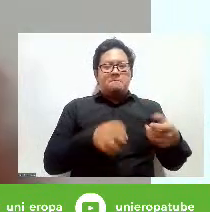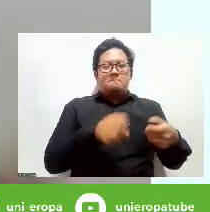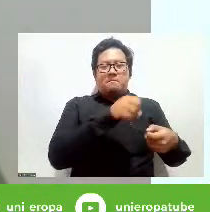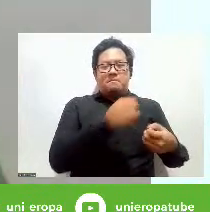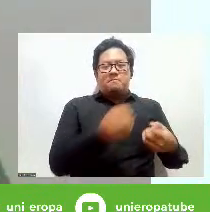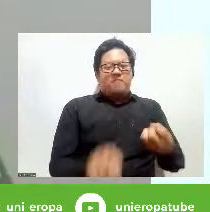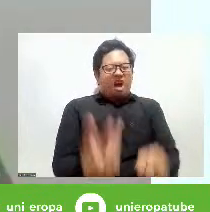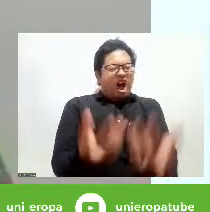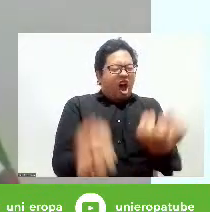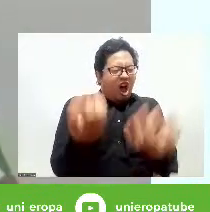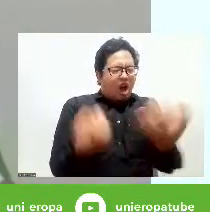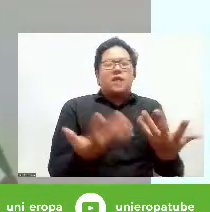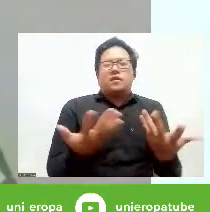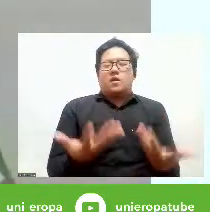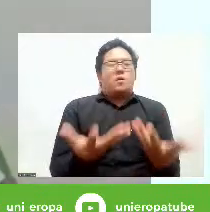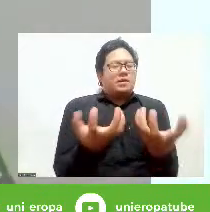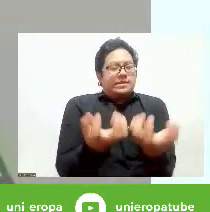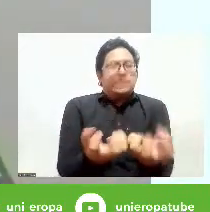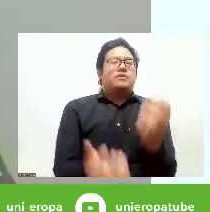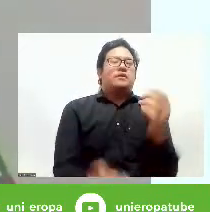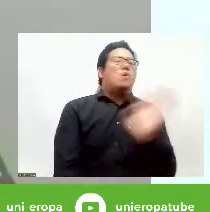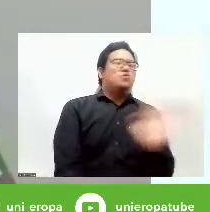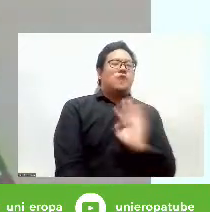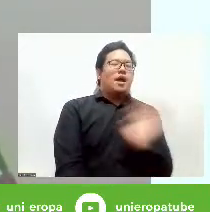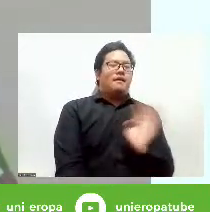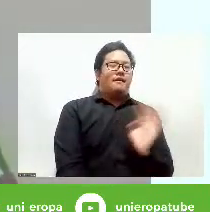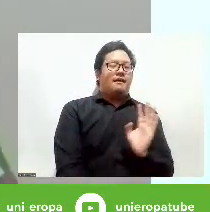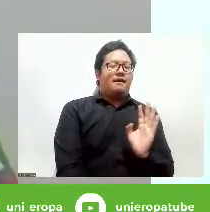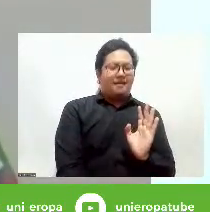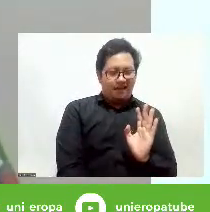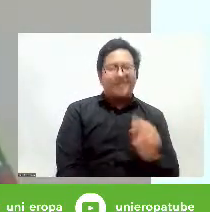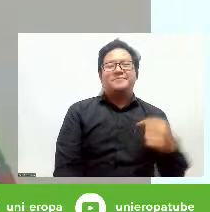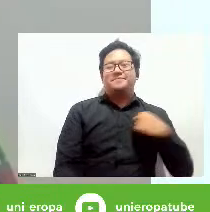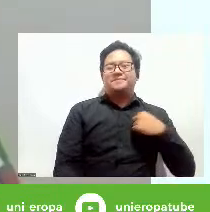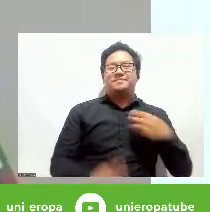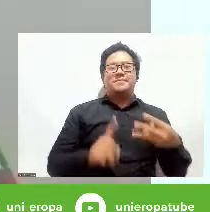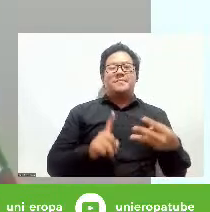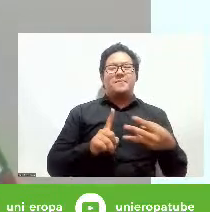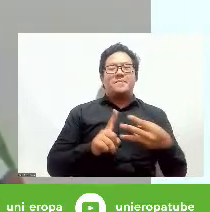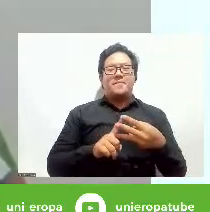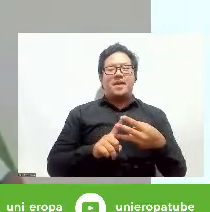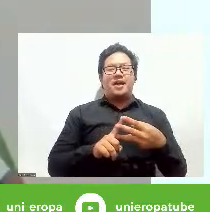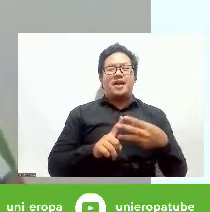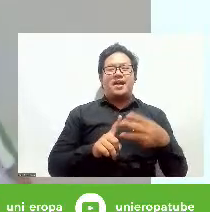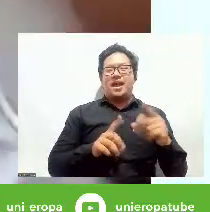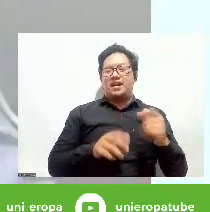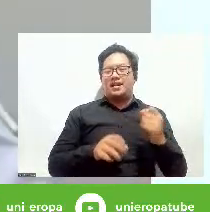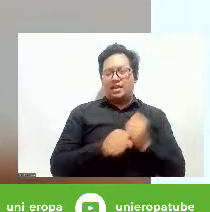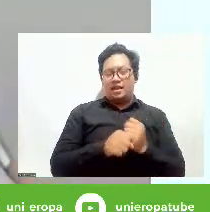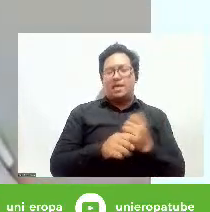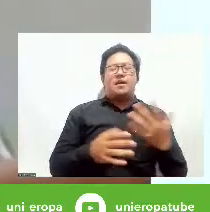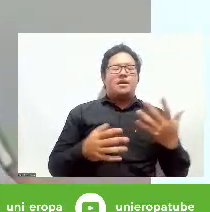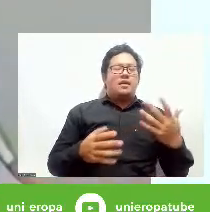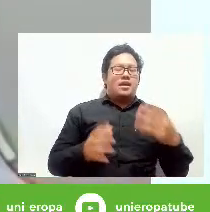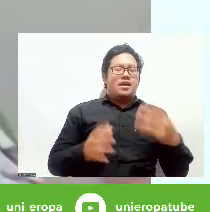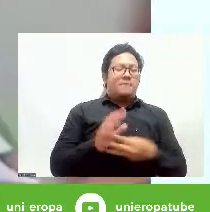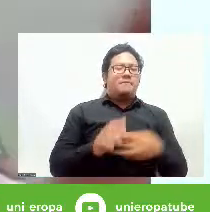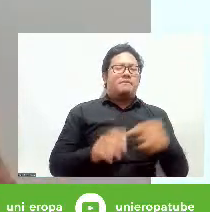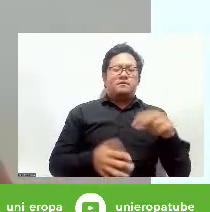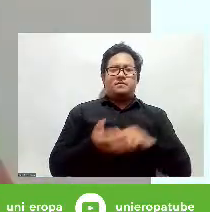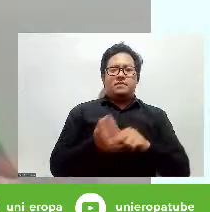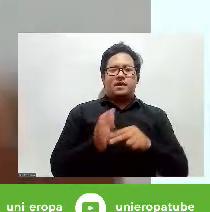sehingga badan restorasi gambut ini kan istilahnya bukan sosialisasi menghimbau